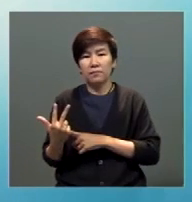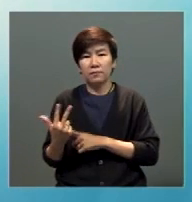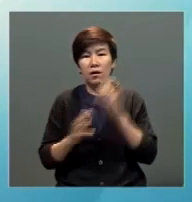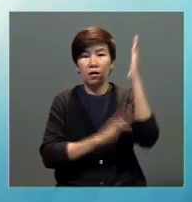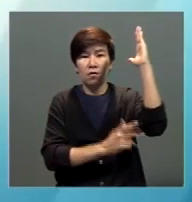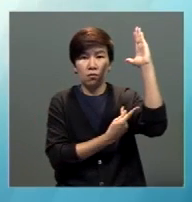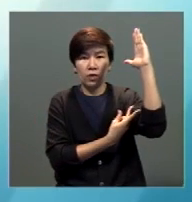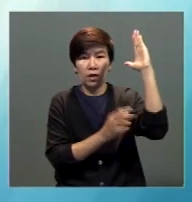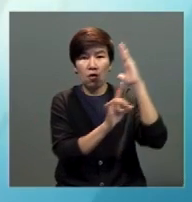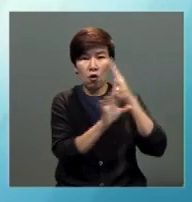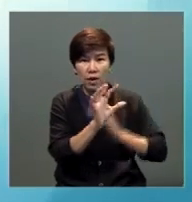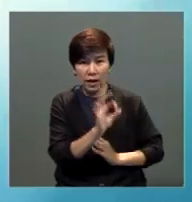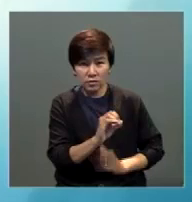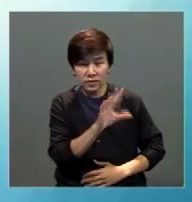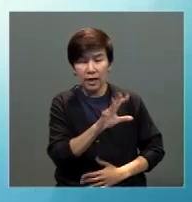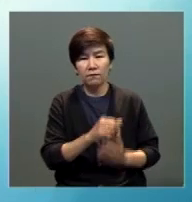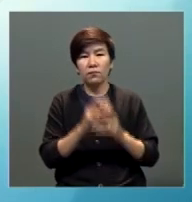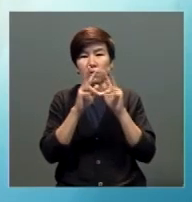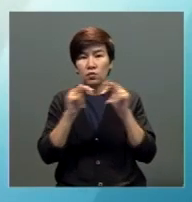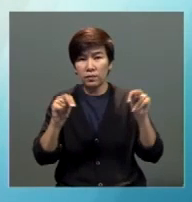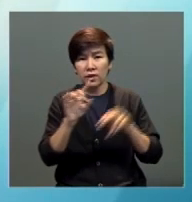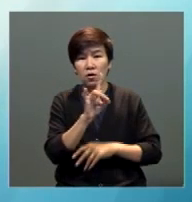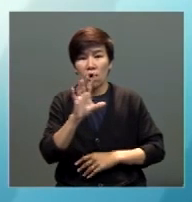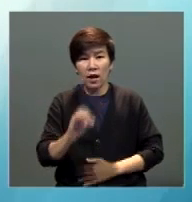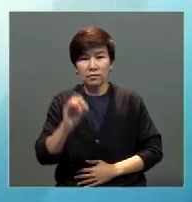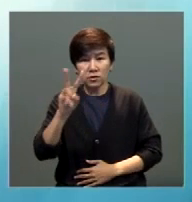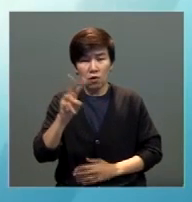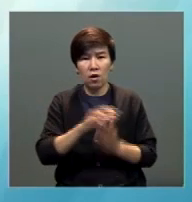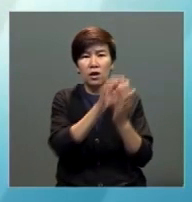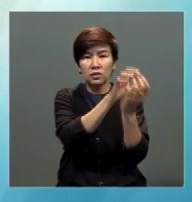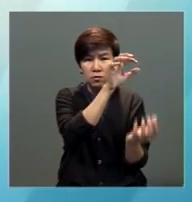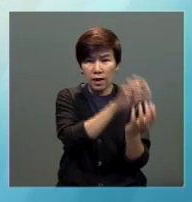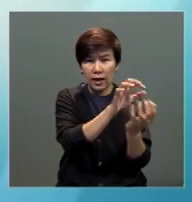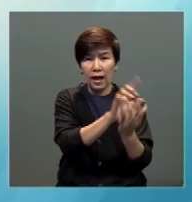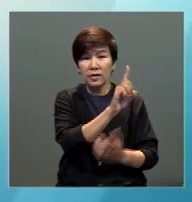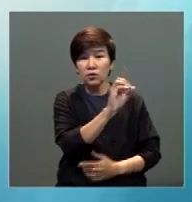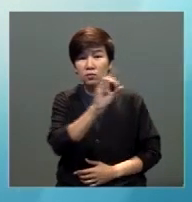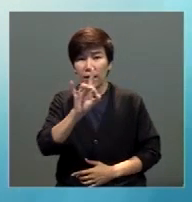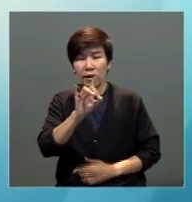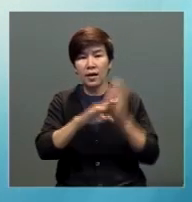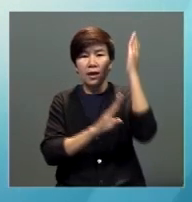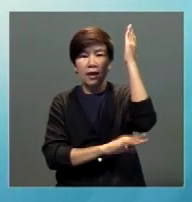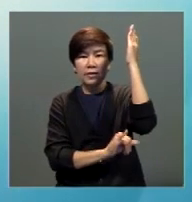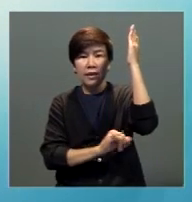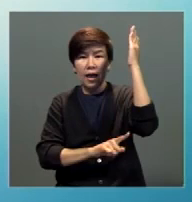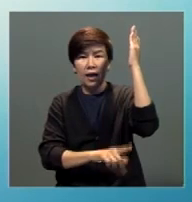193นนทบุรี 152สมุทรปราการ 108ยะลา 95